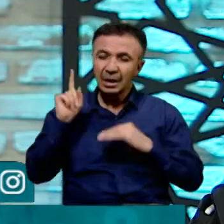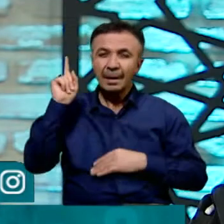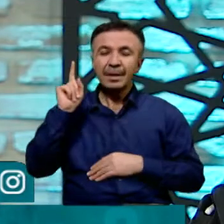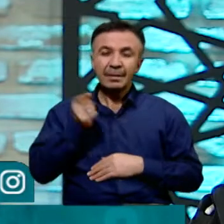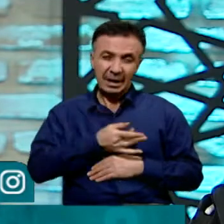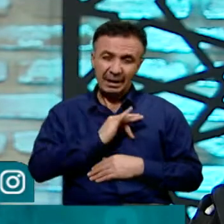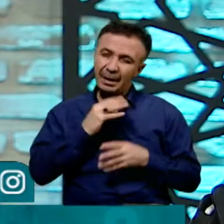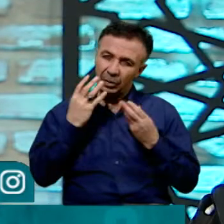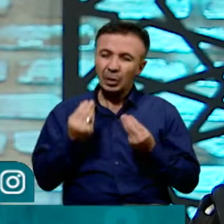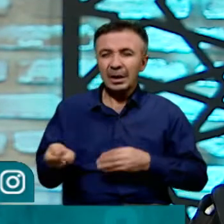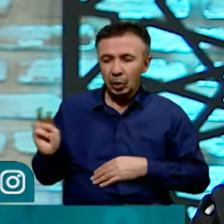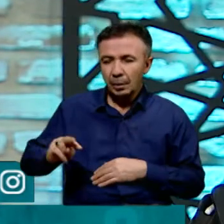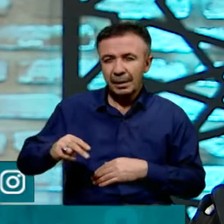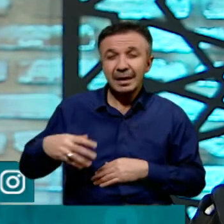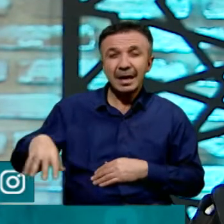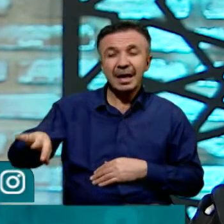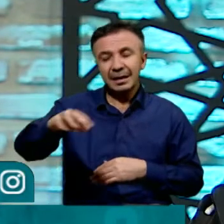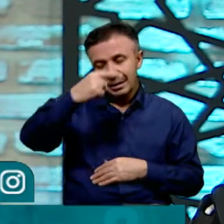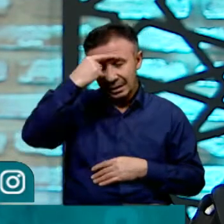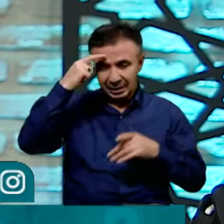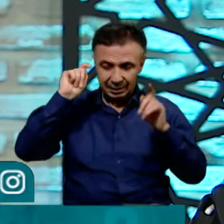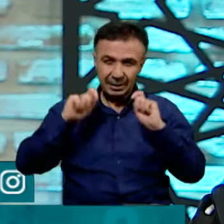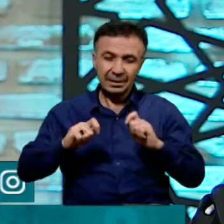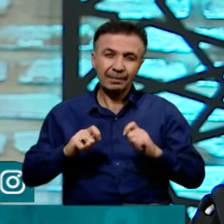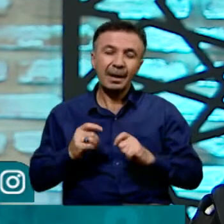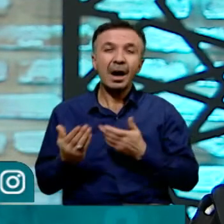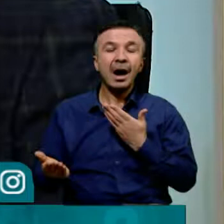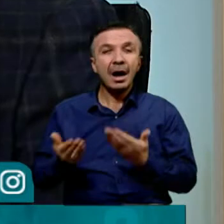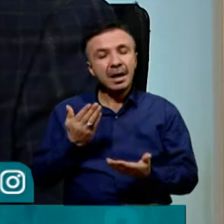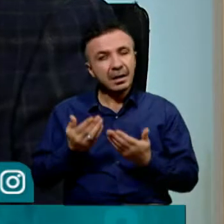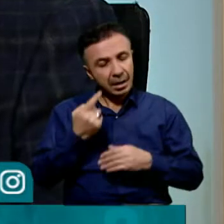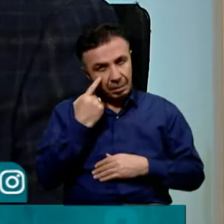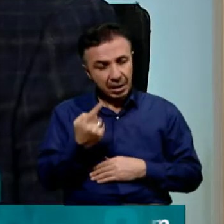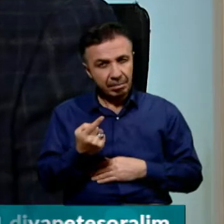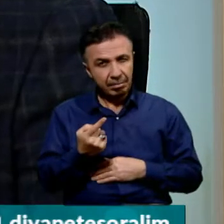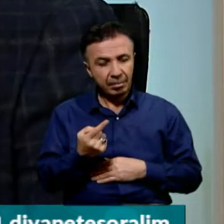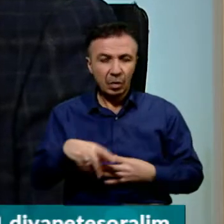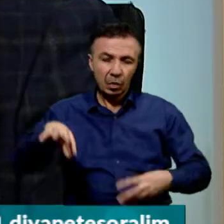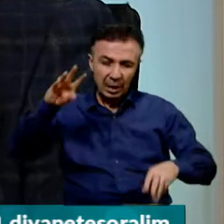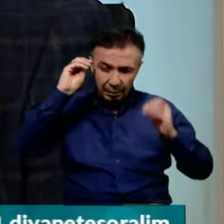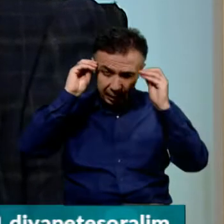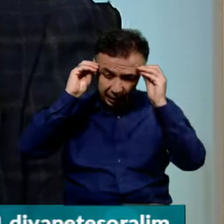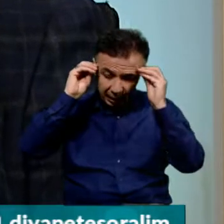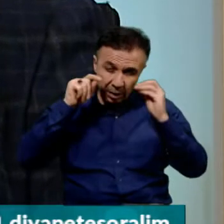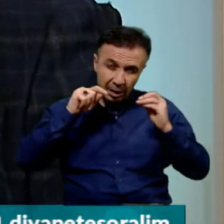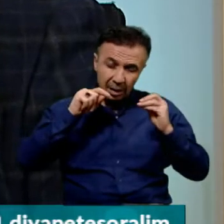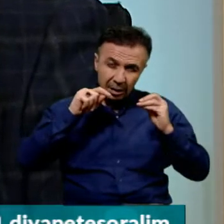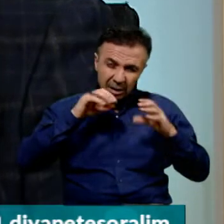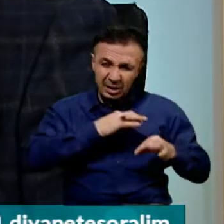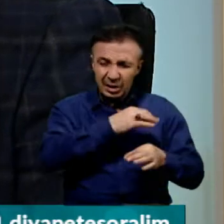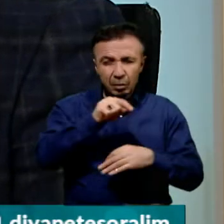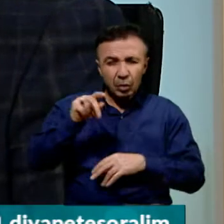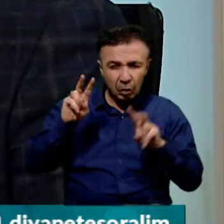bu dünyadan geçenlerden eylesin amin ahirette ki boyutu ile Ama bu konuyu tartışmış acaba